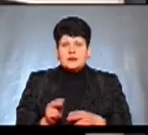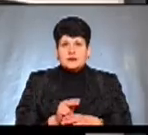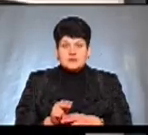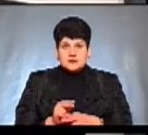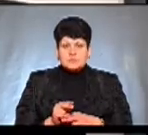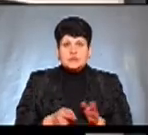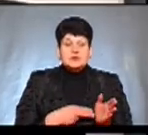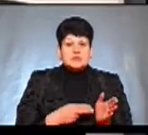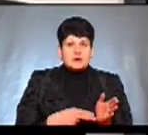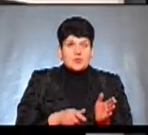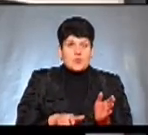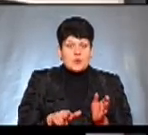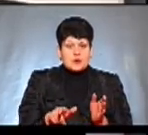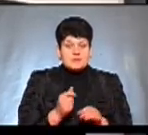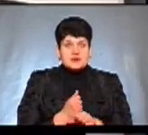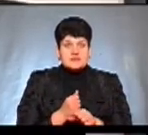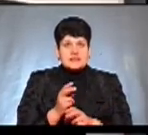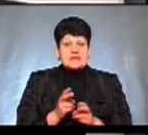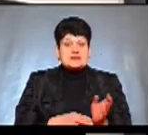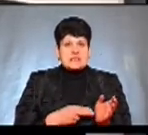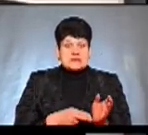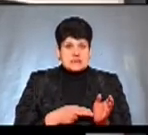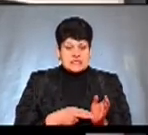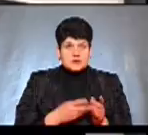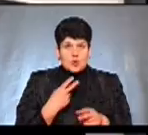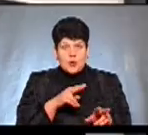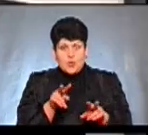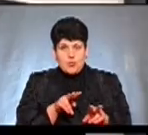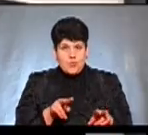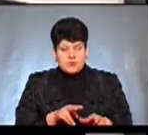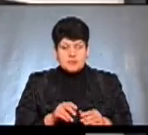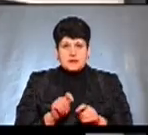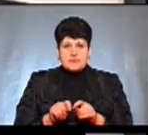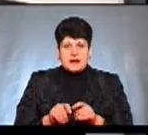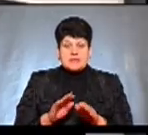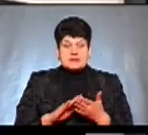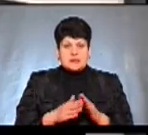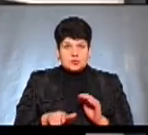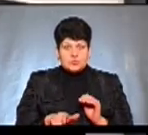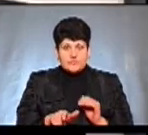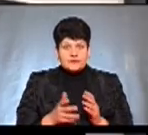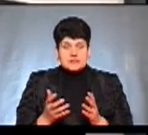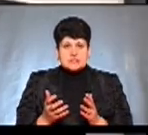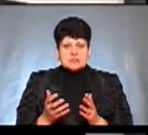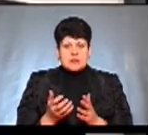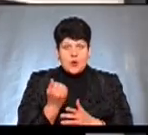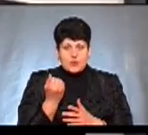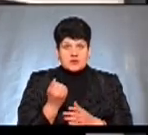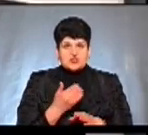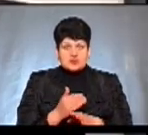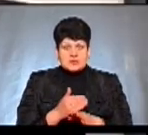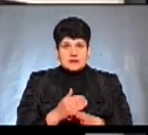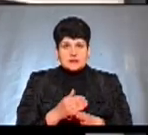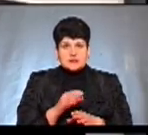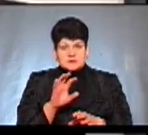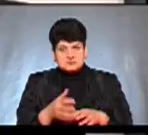колії працівники залізниці, коли обходять колії, перевіряють стан шляхів, вони знаходять уламки бетону